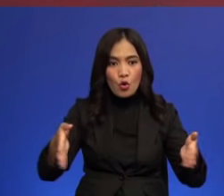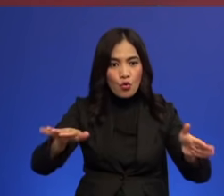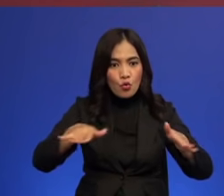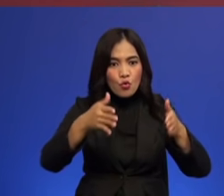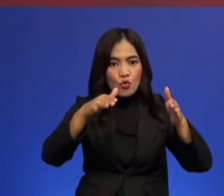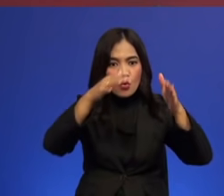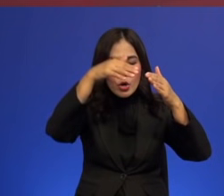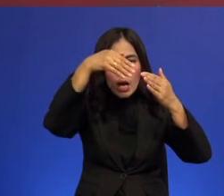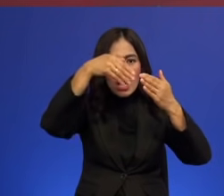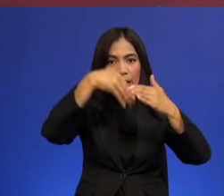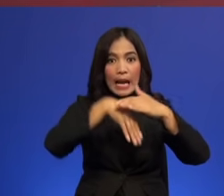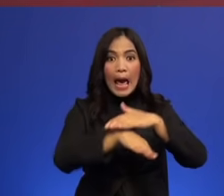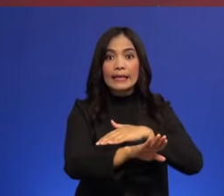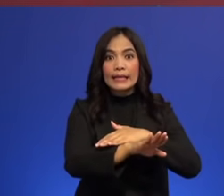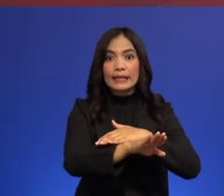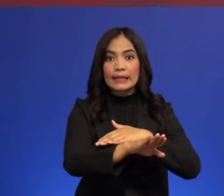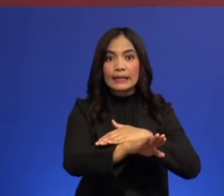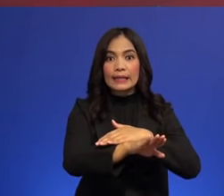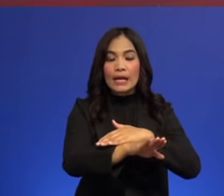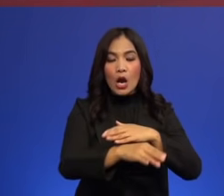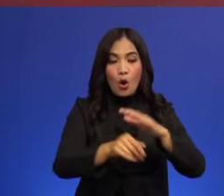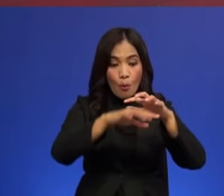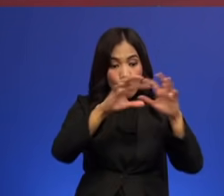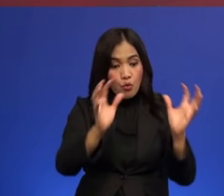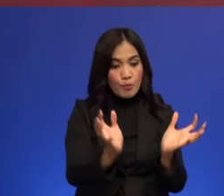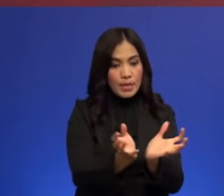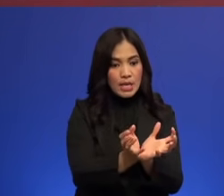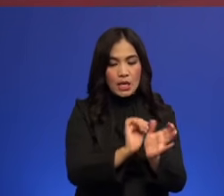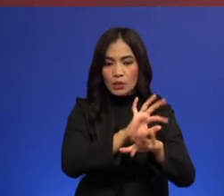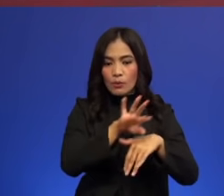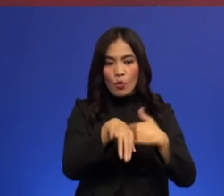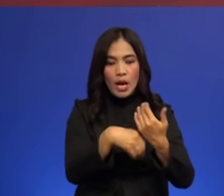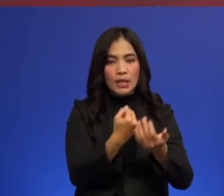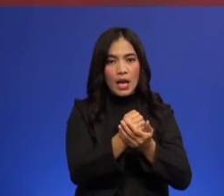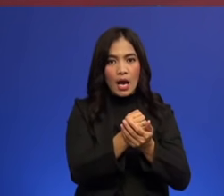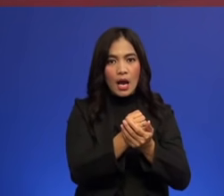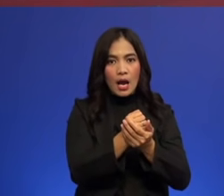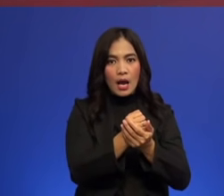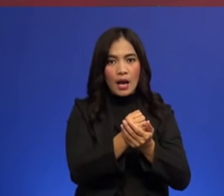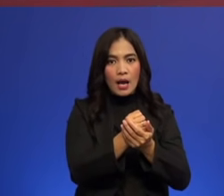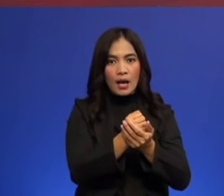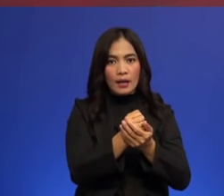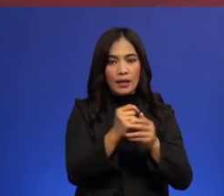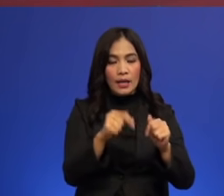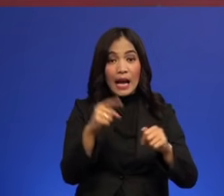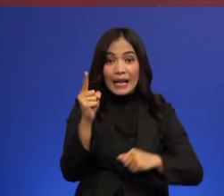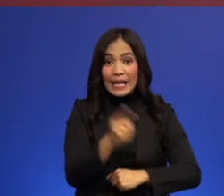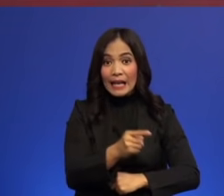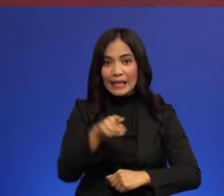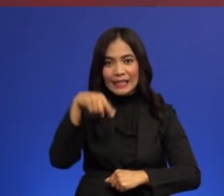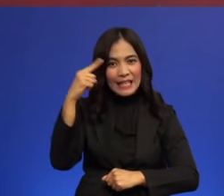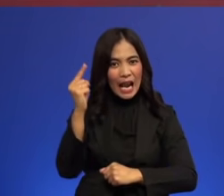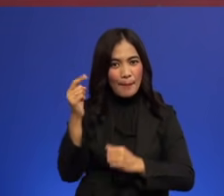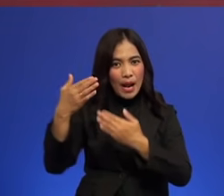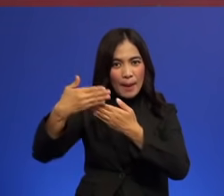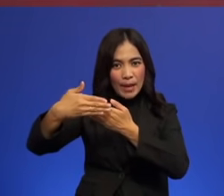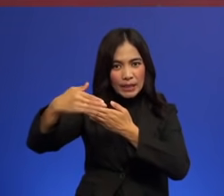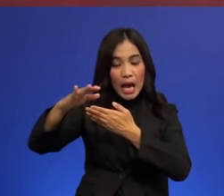gunung-gunung dilahirkan, dan bumi dan dunia diperanakkan, bahkan dari